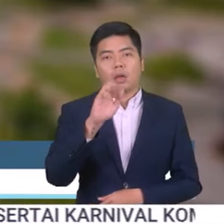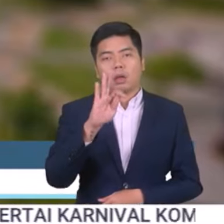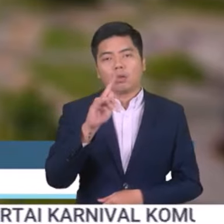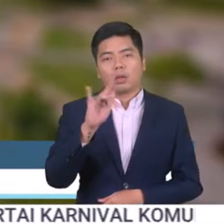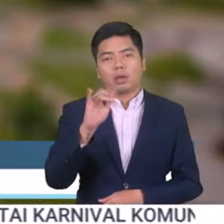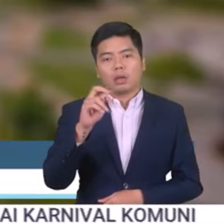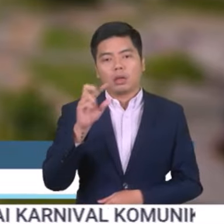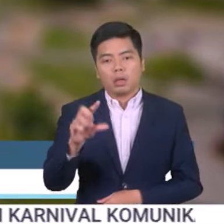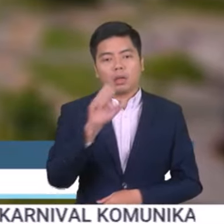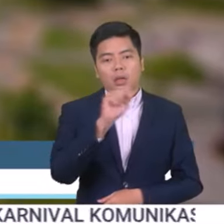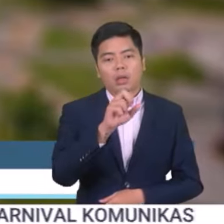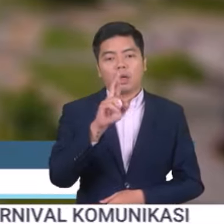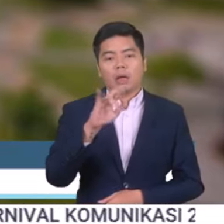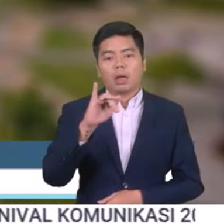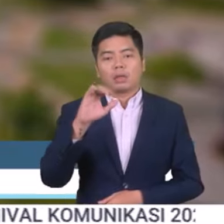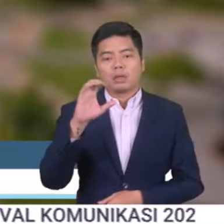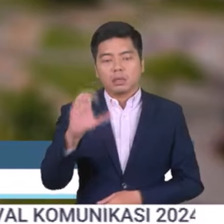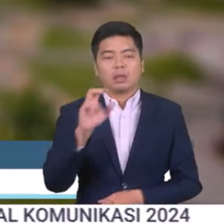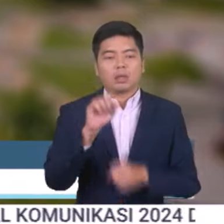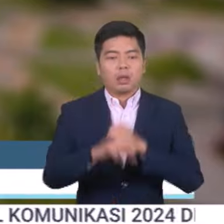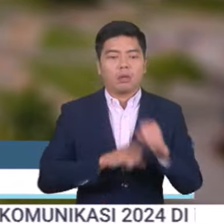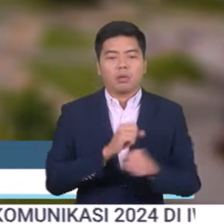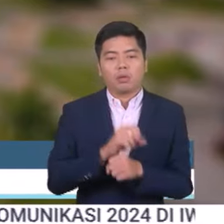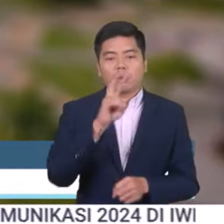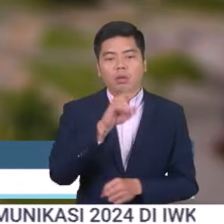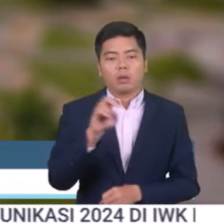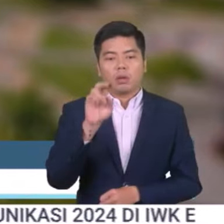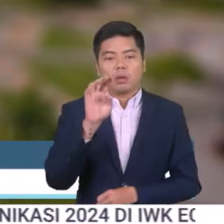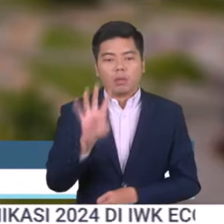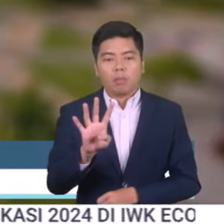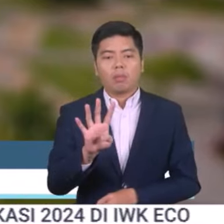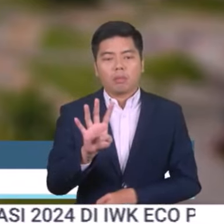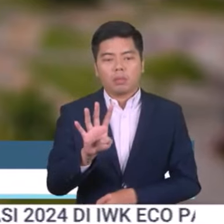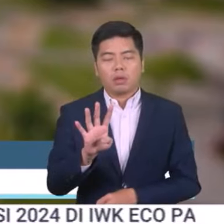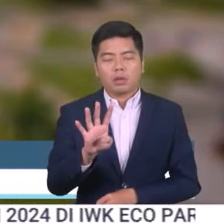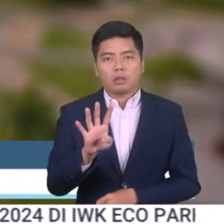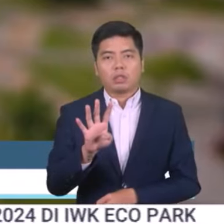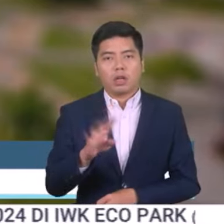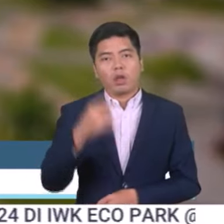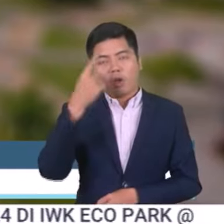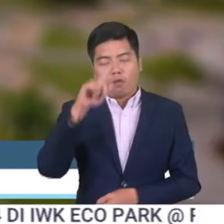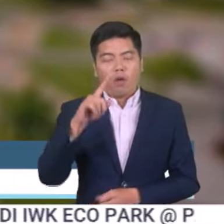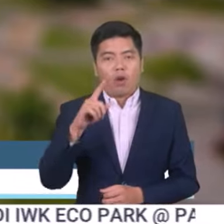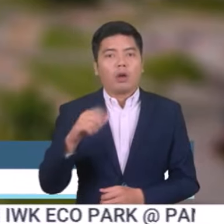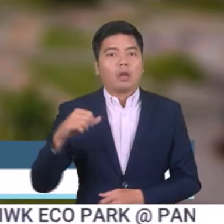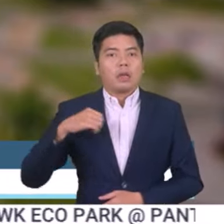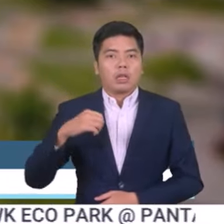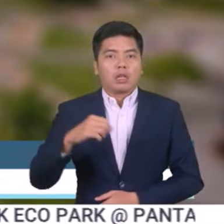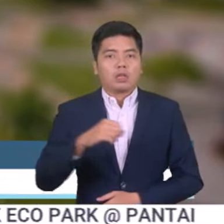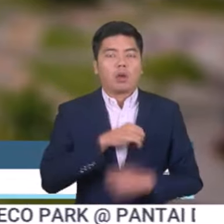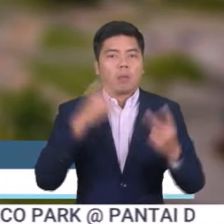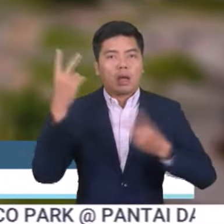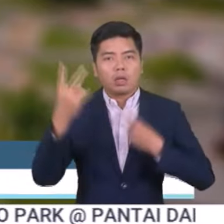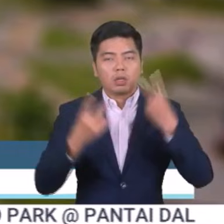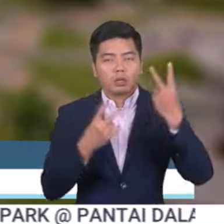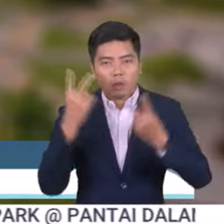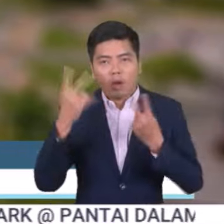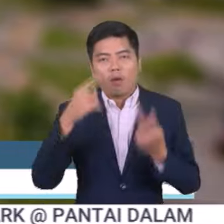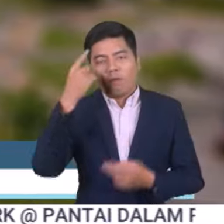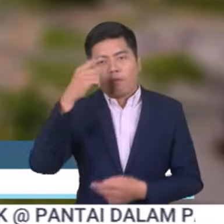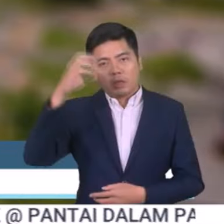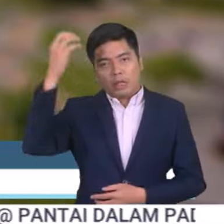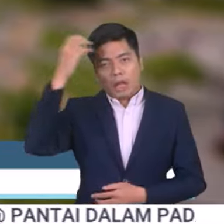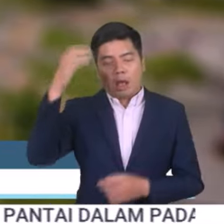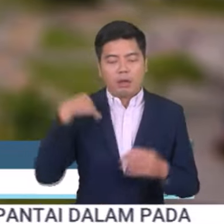Challenge SRIC 2024 berlangsung di dataran Hub Eko Pelancongan Hulu Selama. Ia melibatkan